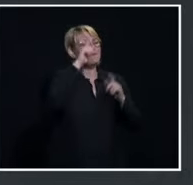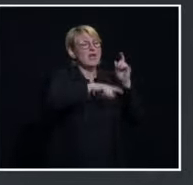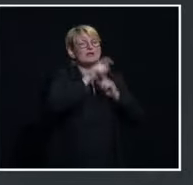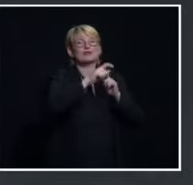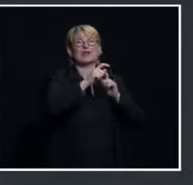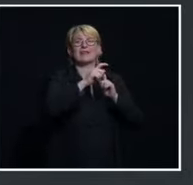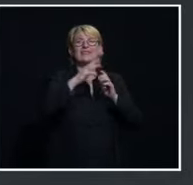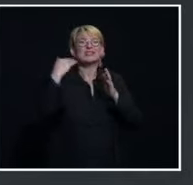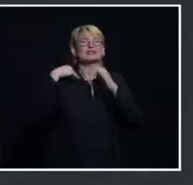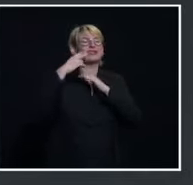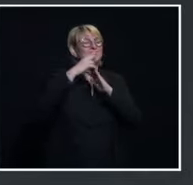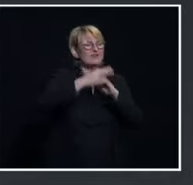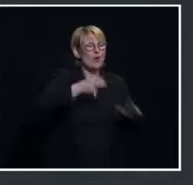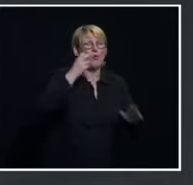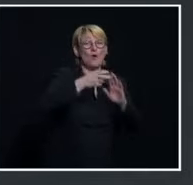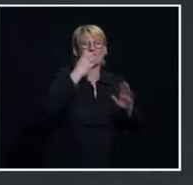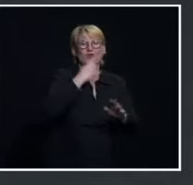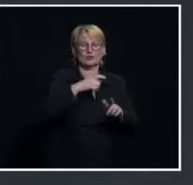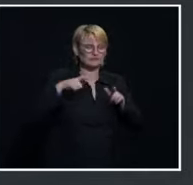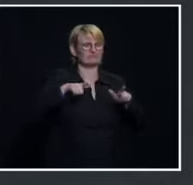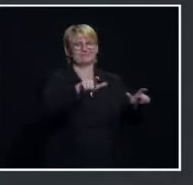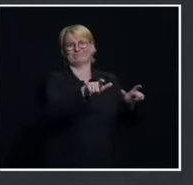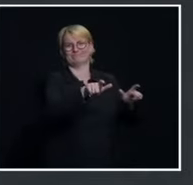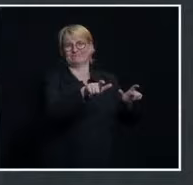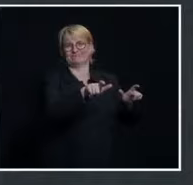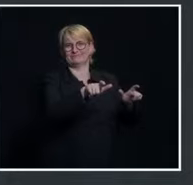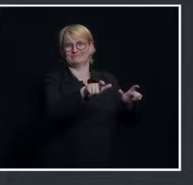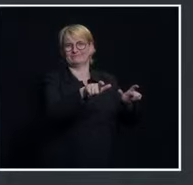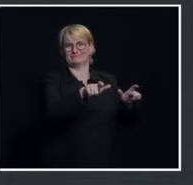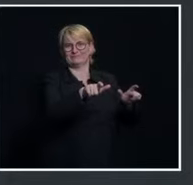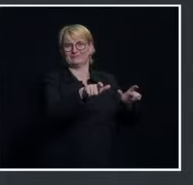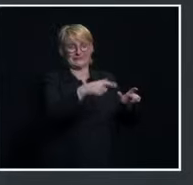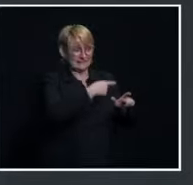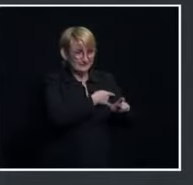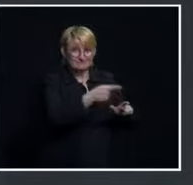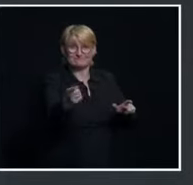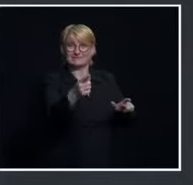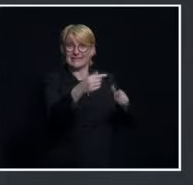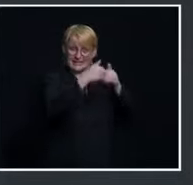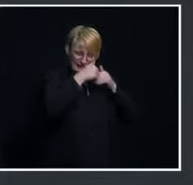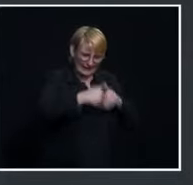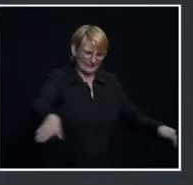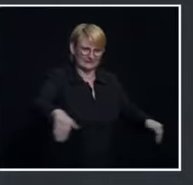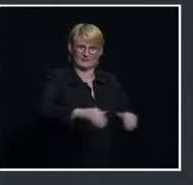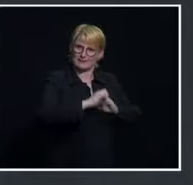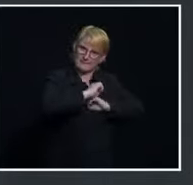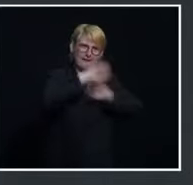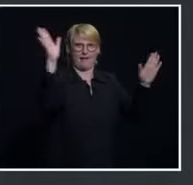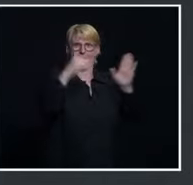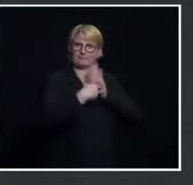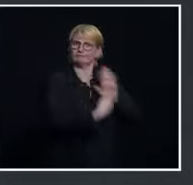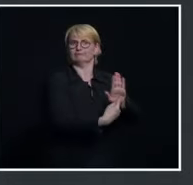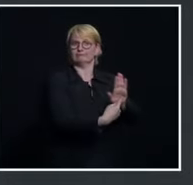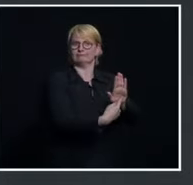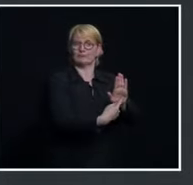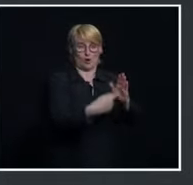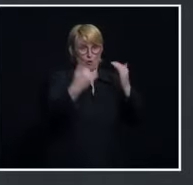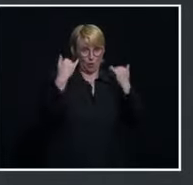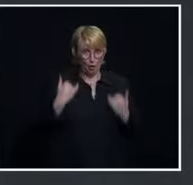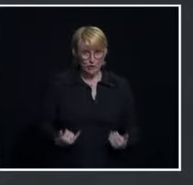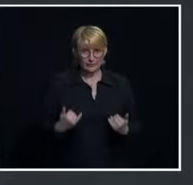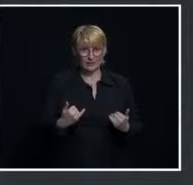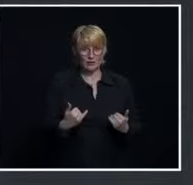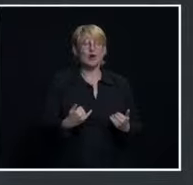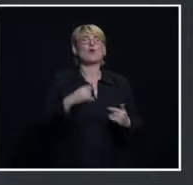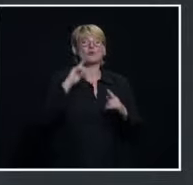Wiedergänger der Geschichte. Ihnen müssen wir die Grenzen aufzeigen. Heute hier und an